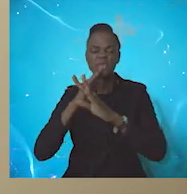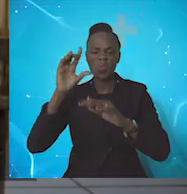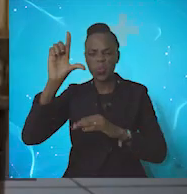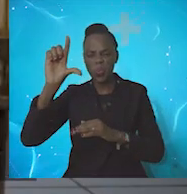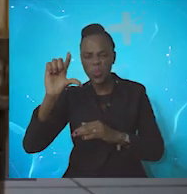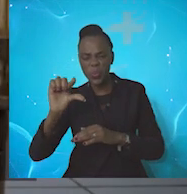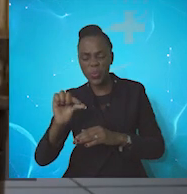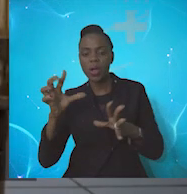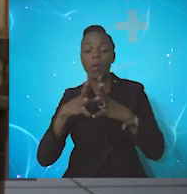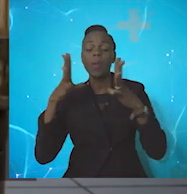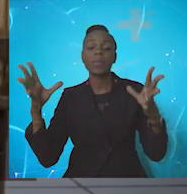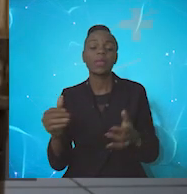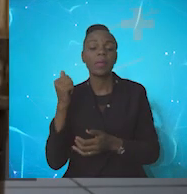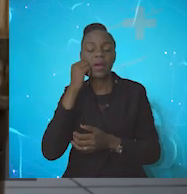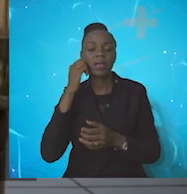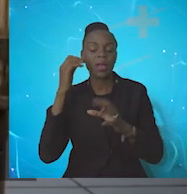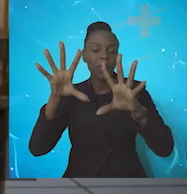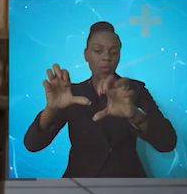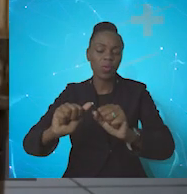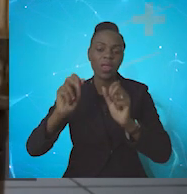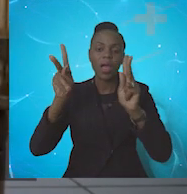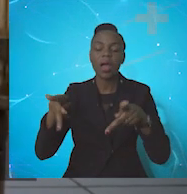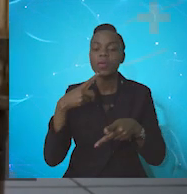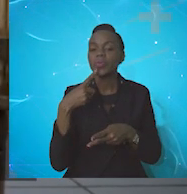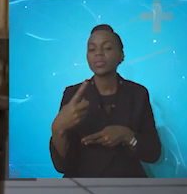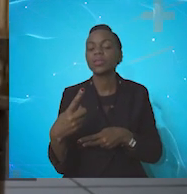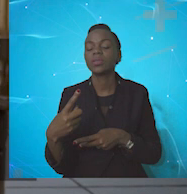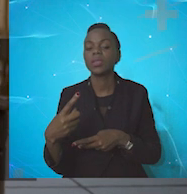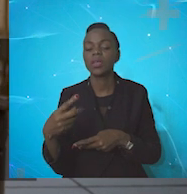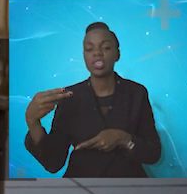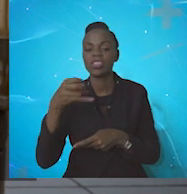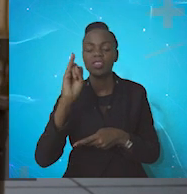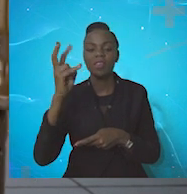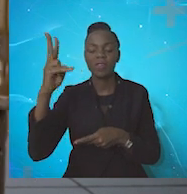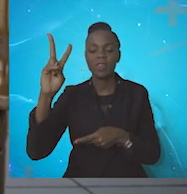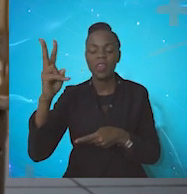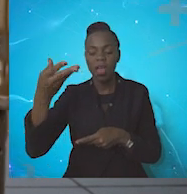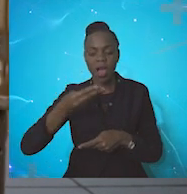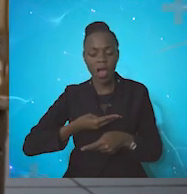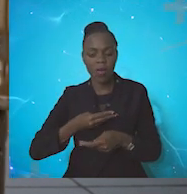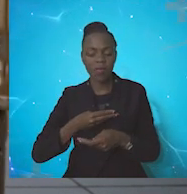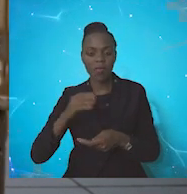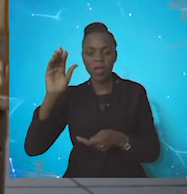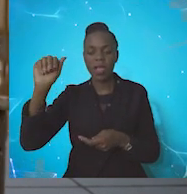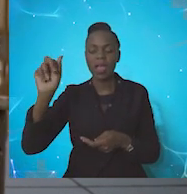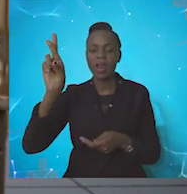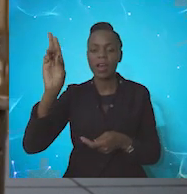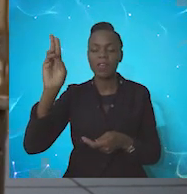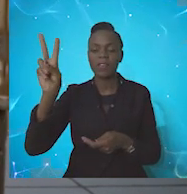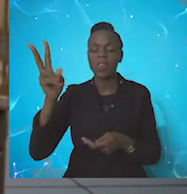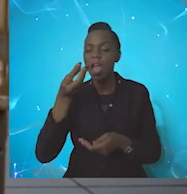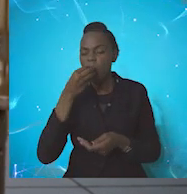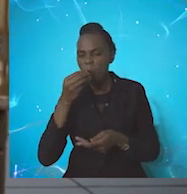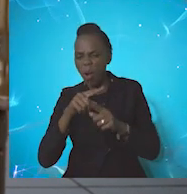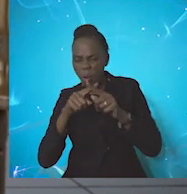amenewa matenda amatha kugwira so anthu akuti HIV alinayo ali pa MRV kumasaa kumwa motani